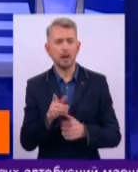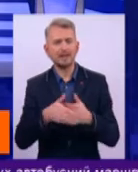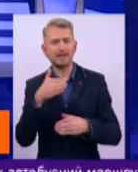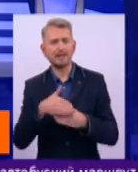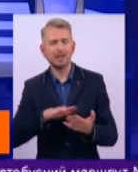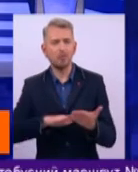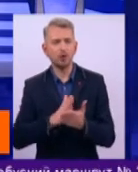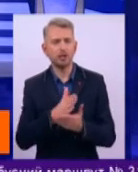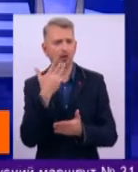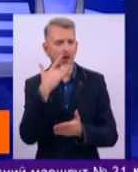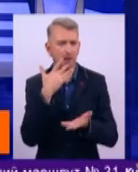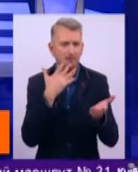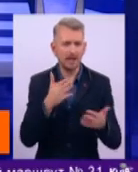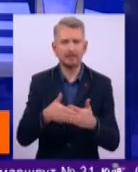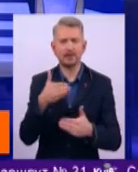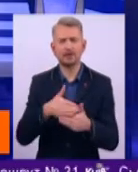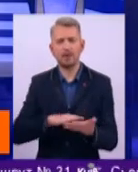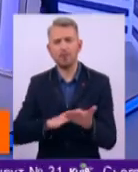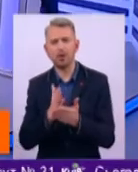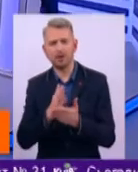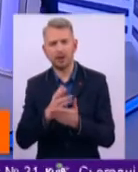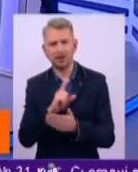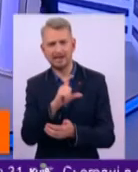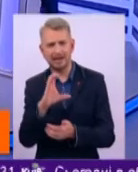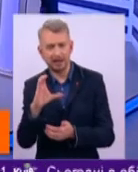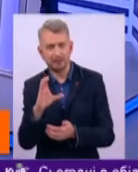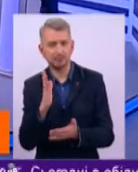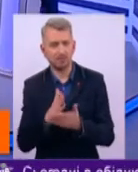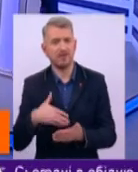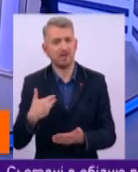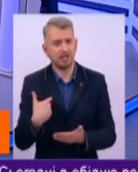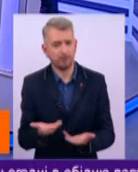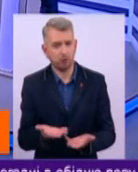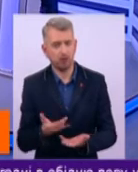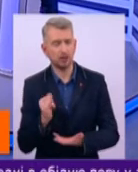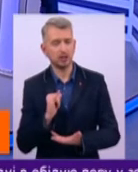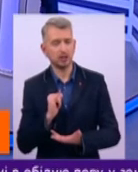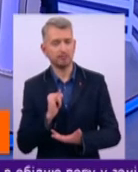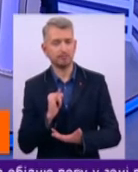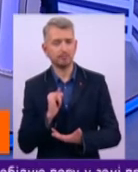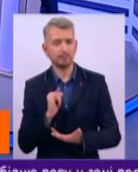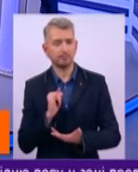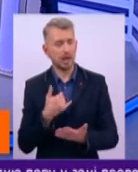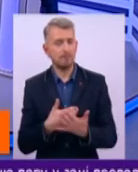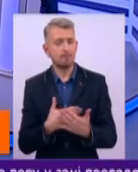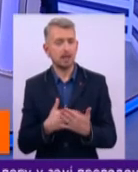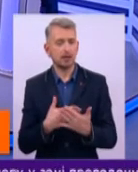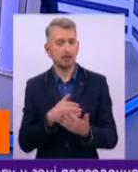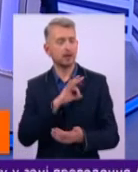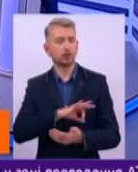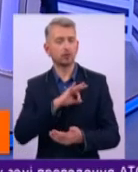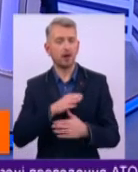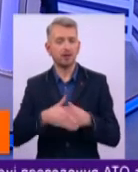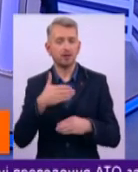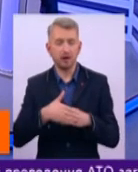Сполучених Штатів Америки, санкційна політика країн Європейського Союзу, вона є ефективною. І приклади застосування